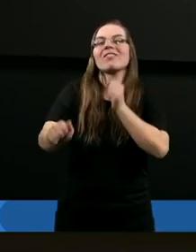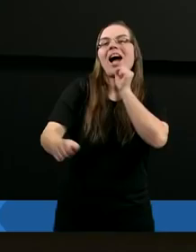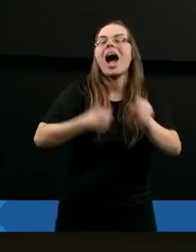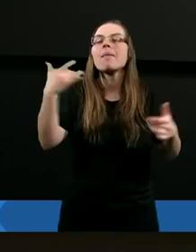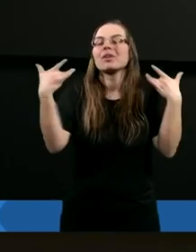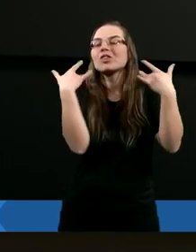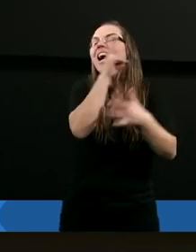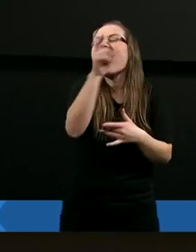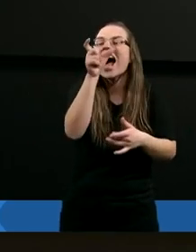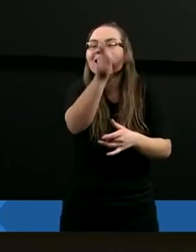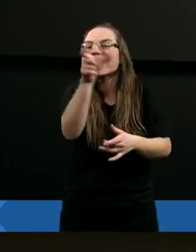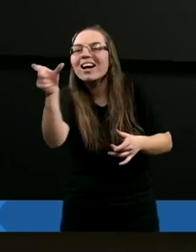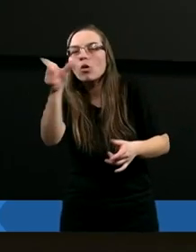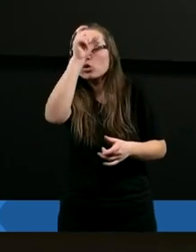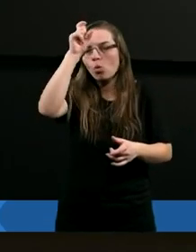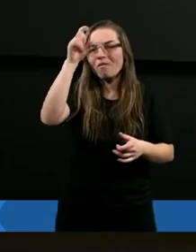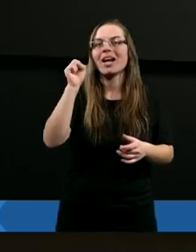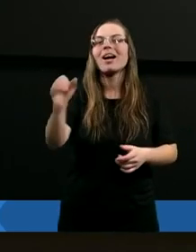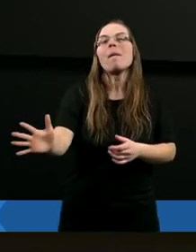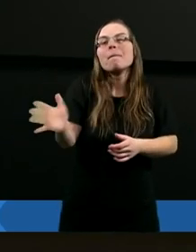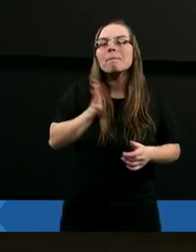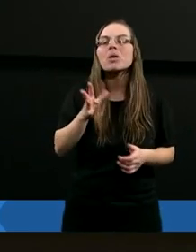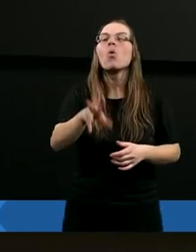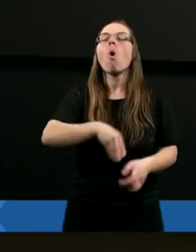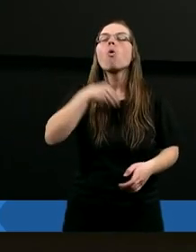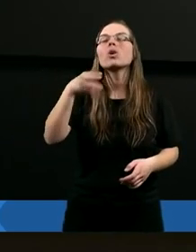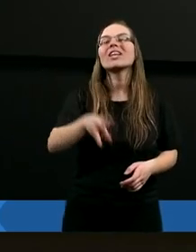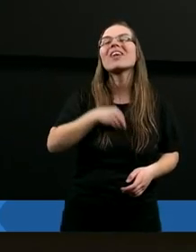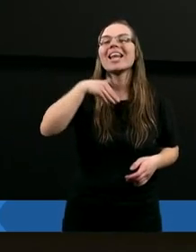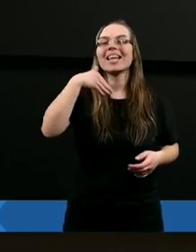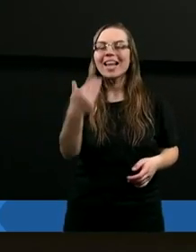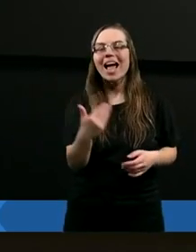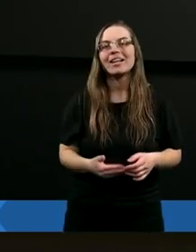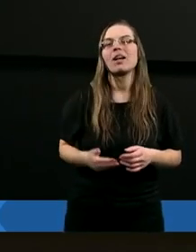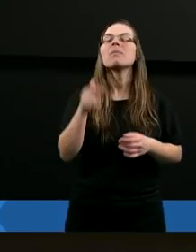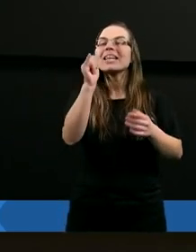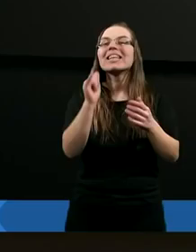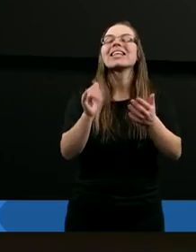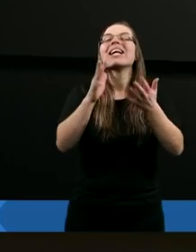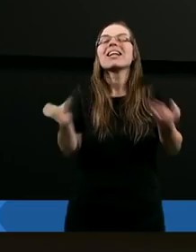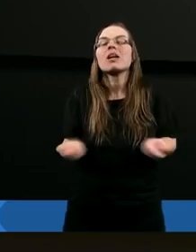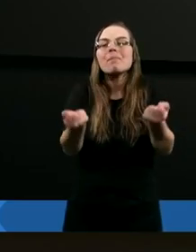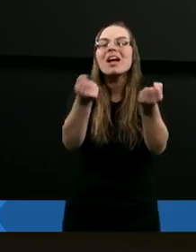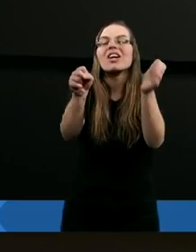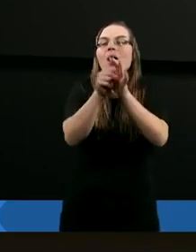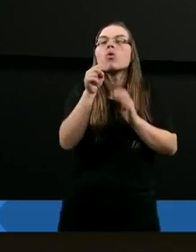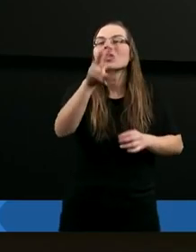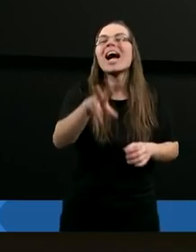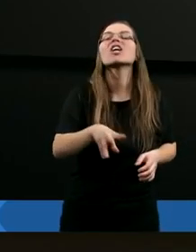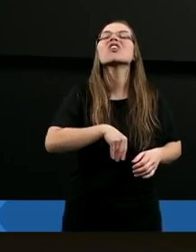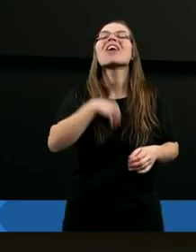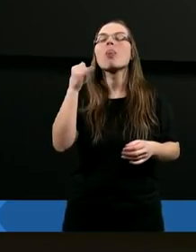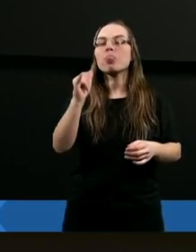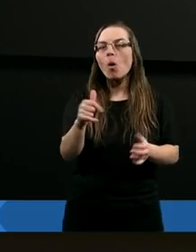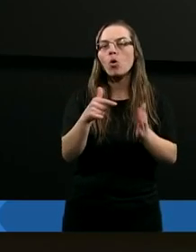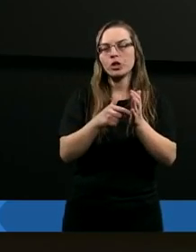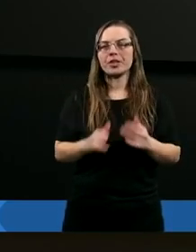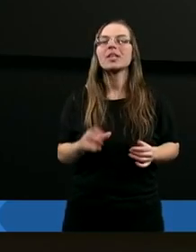życie każdego człowieka było uświęceniem i zmierzało do takiej świętości.